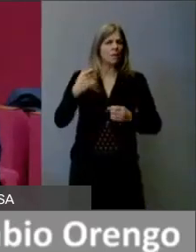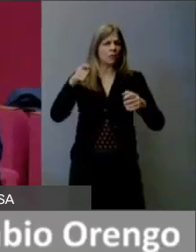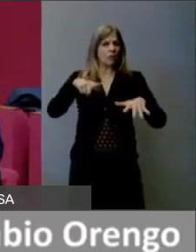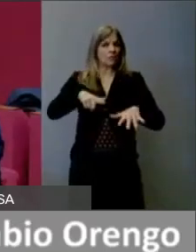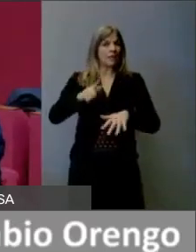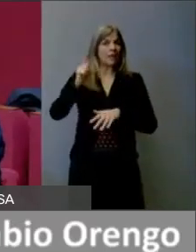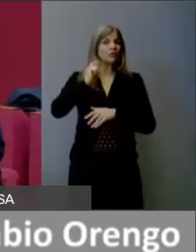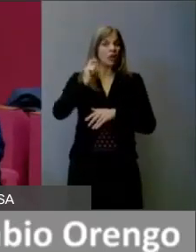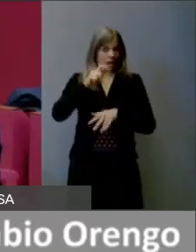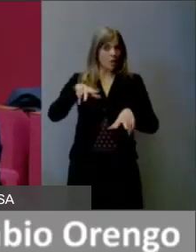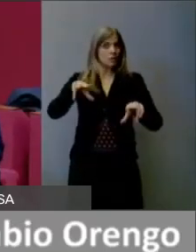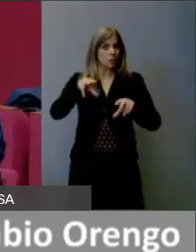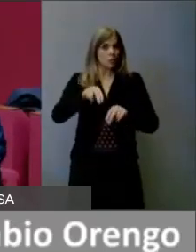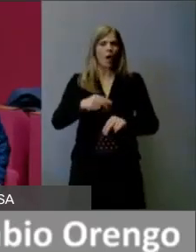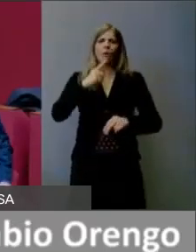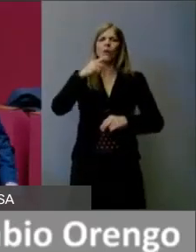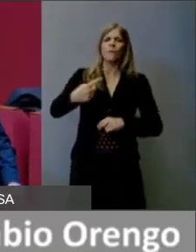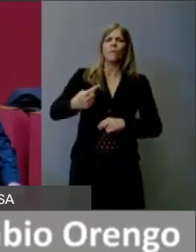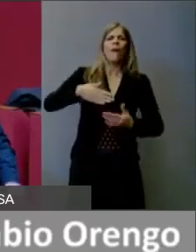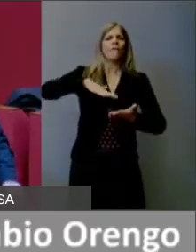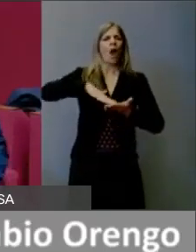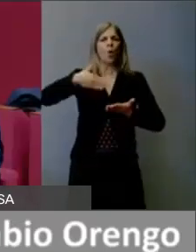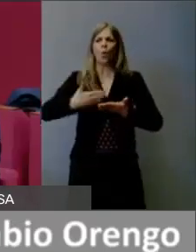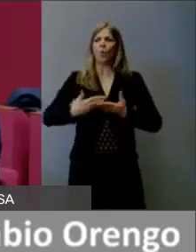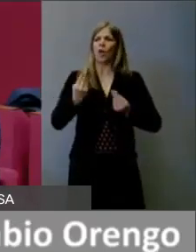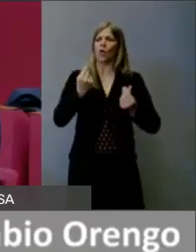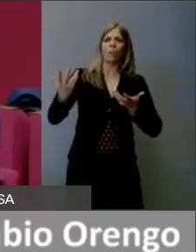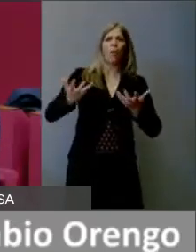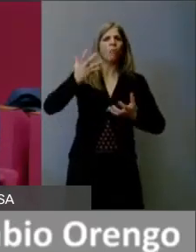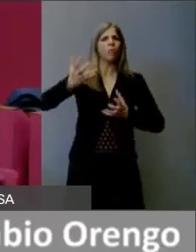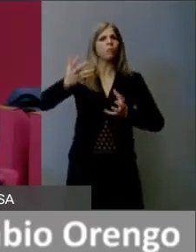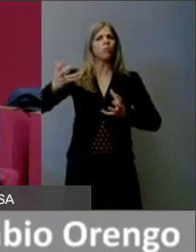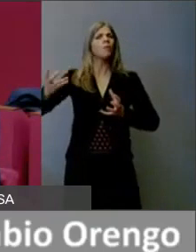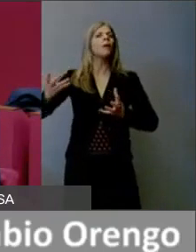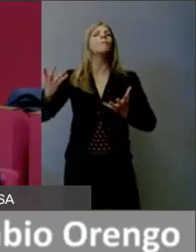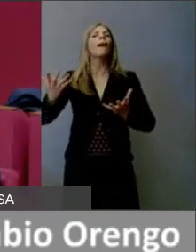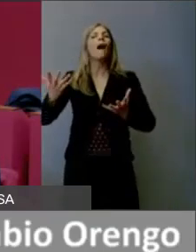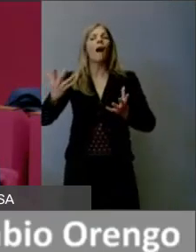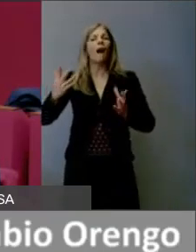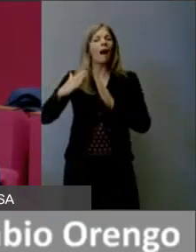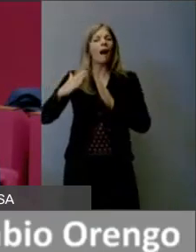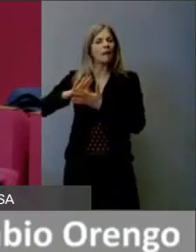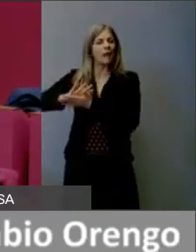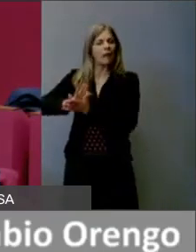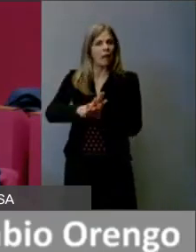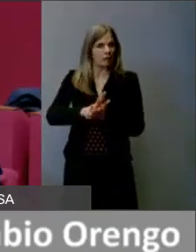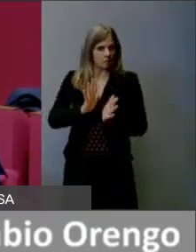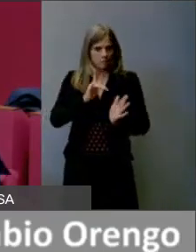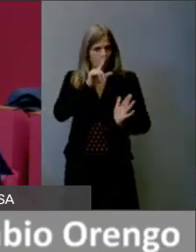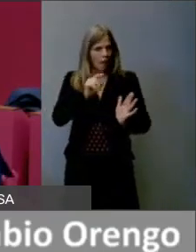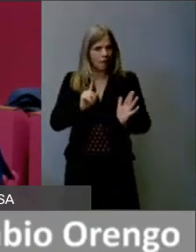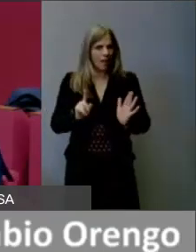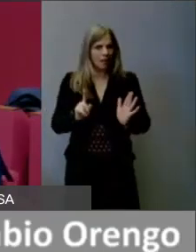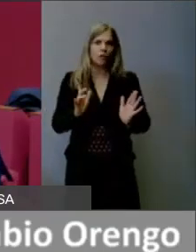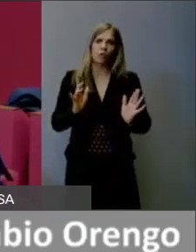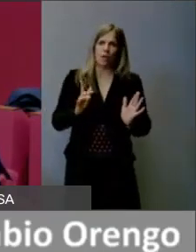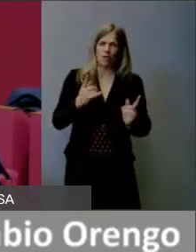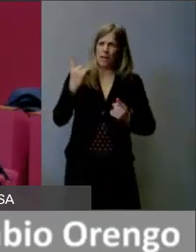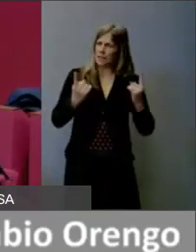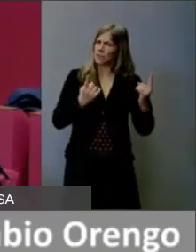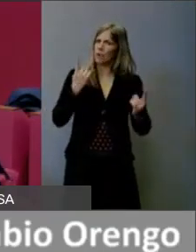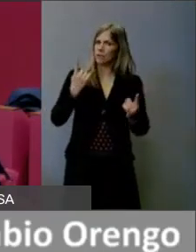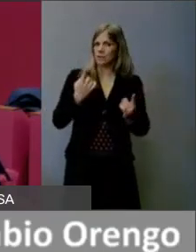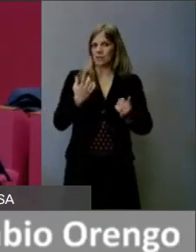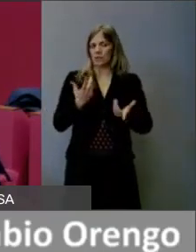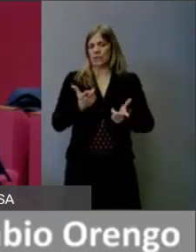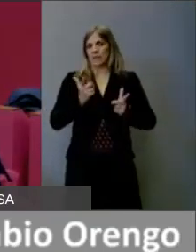gennaio, parla di valore economico di questo grande. Allora, siamo dinanzi a una situazione che dire che è imbarazzante è dir poco. Intanto,